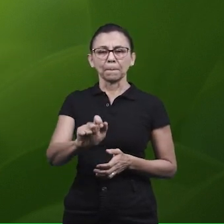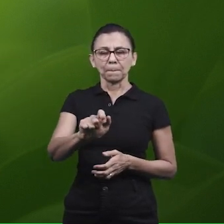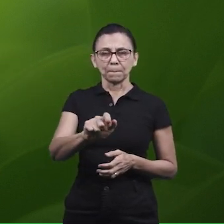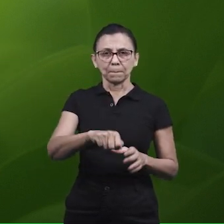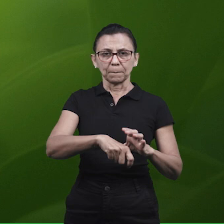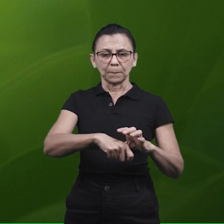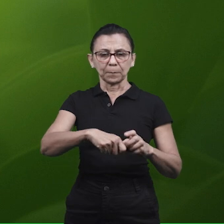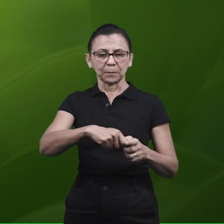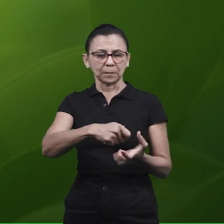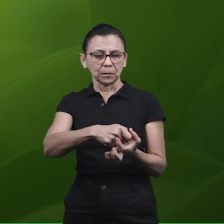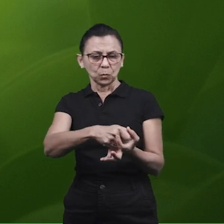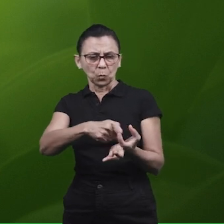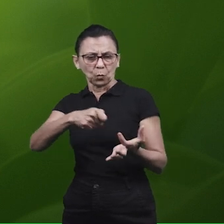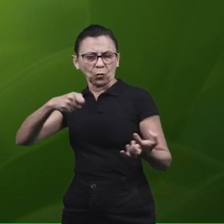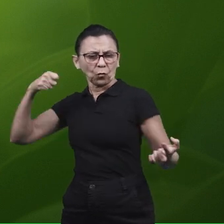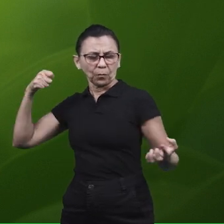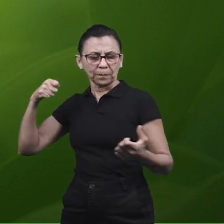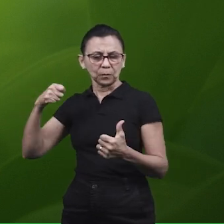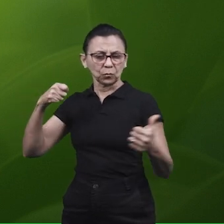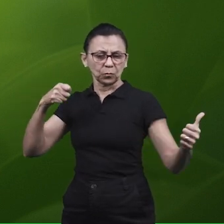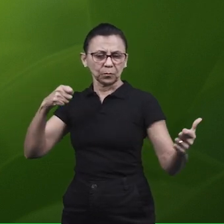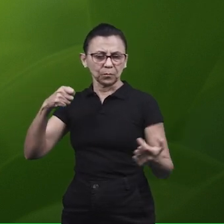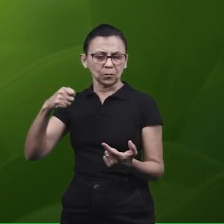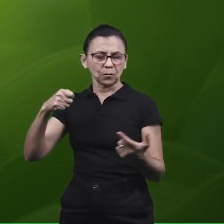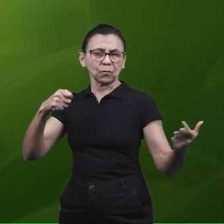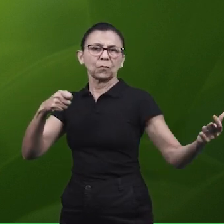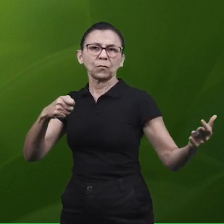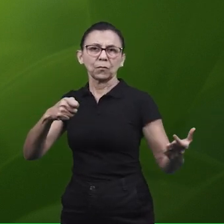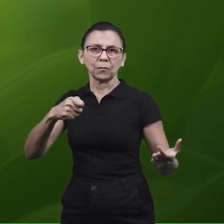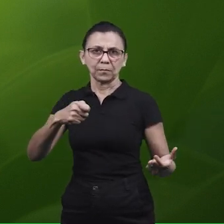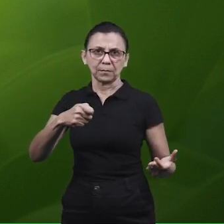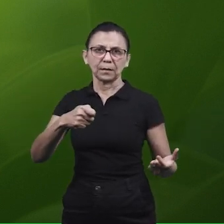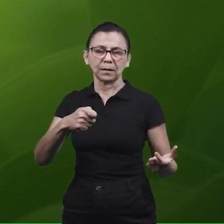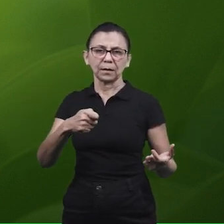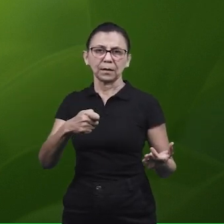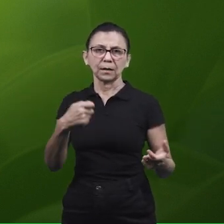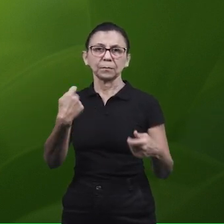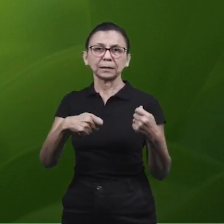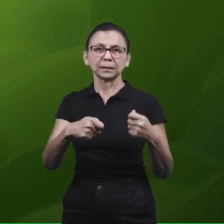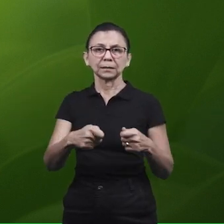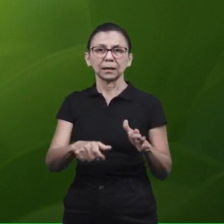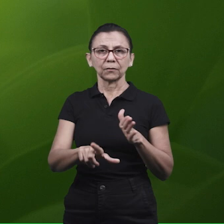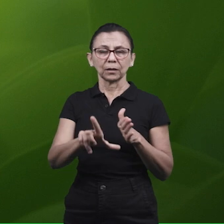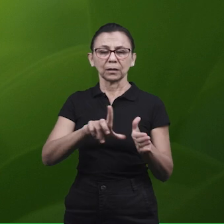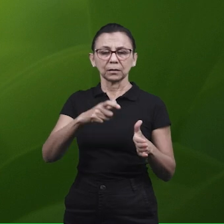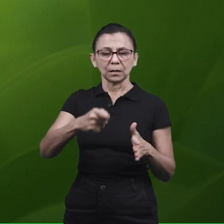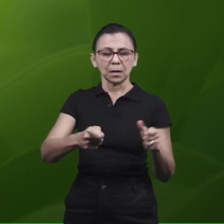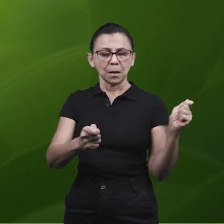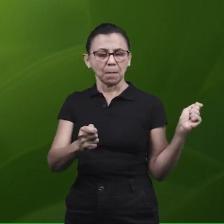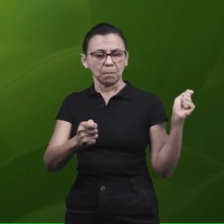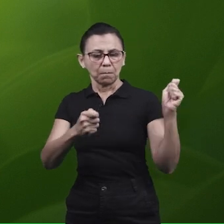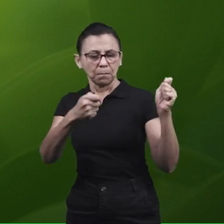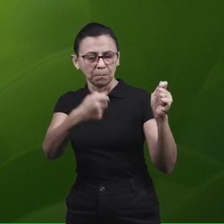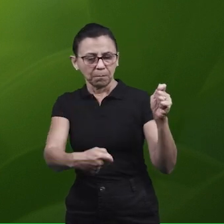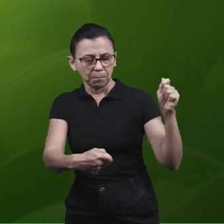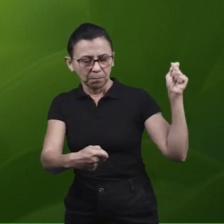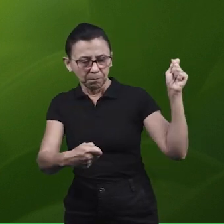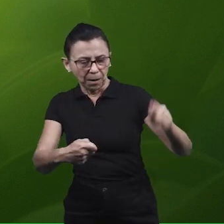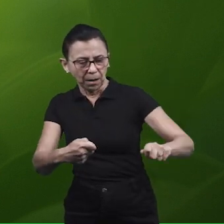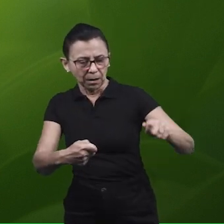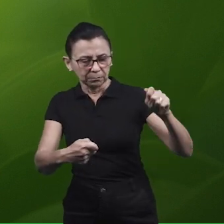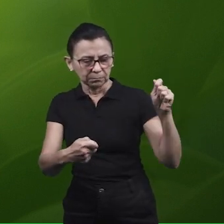Dieu dans la vie de l'homme. Et les coups de marteau étaient faits continuellement afin